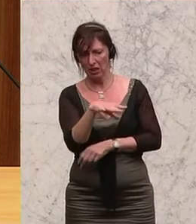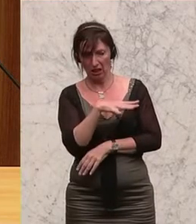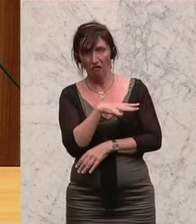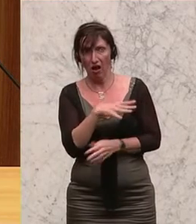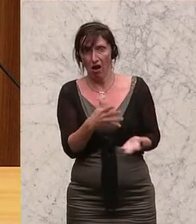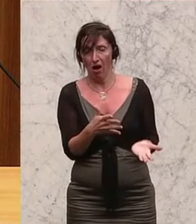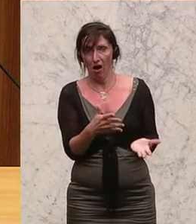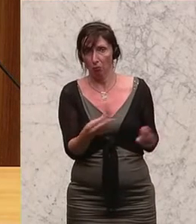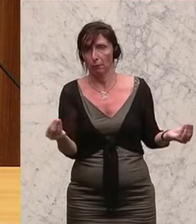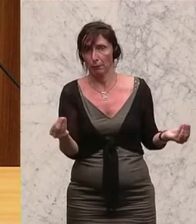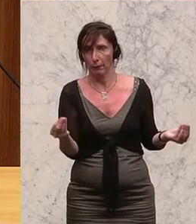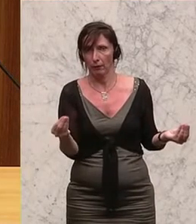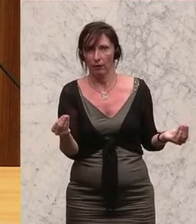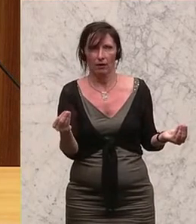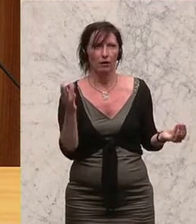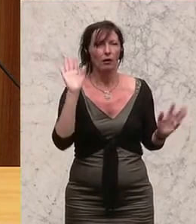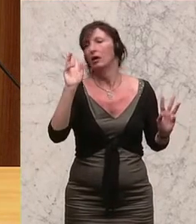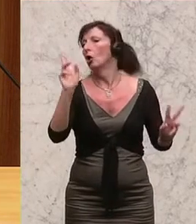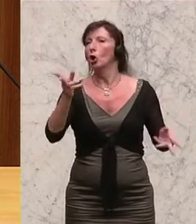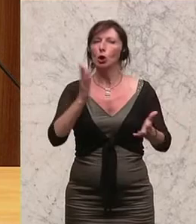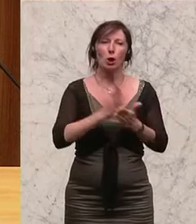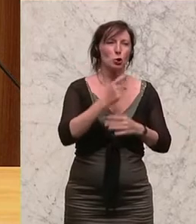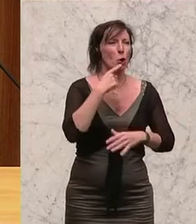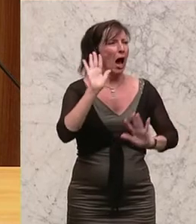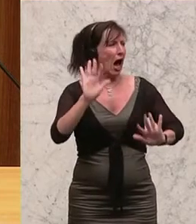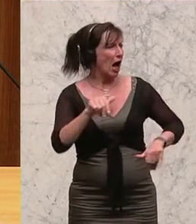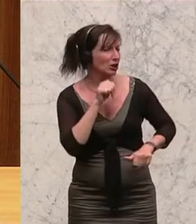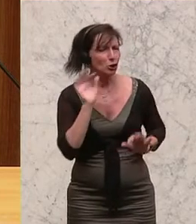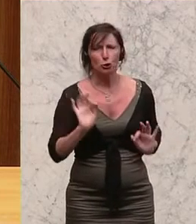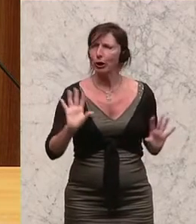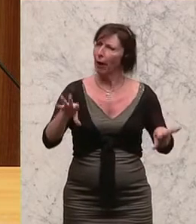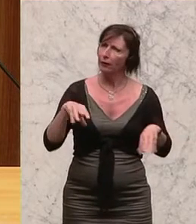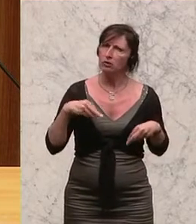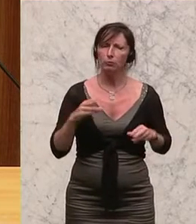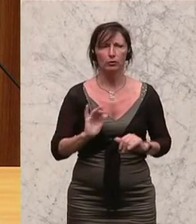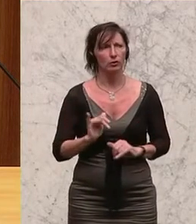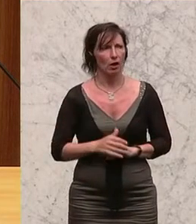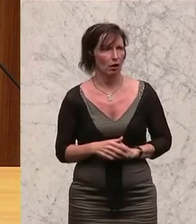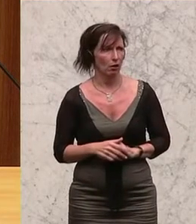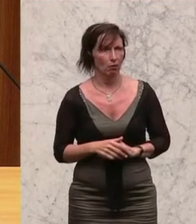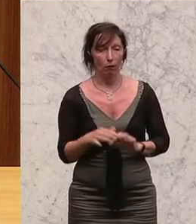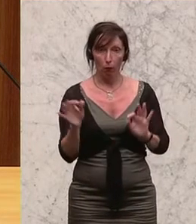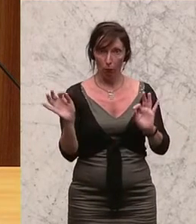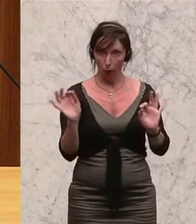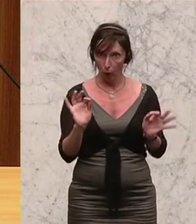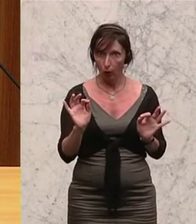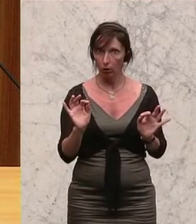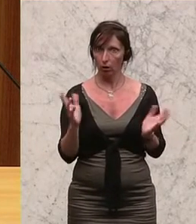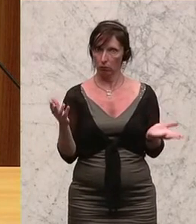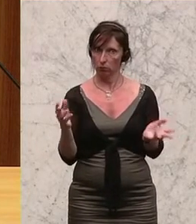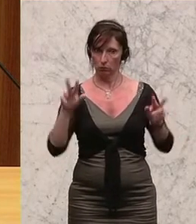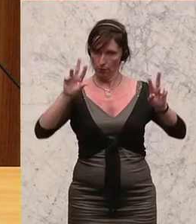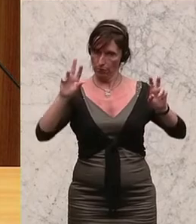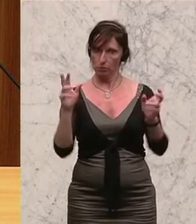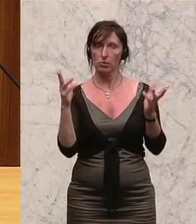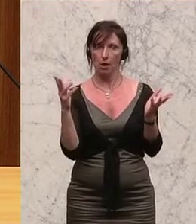Da kann ich jetzt darüber weggehen und sagen, das ist alles nicht so schlimm, wir akzeptieren das oder ich kann mich diesem Thema